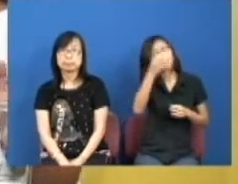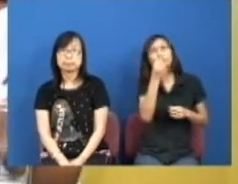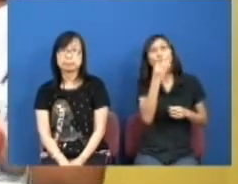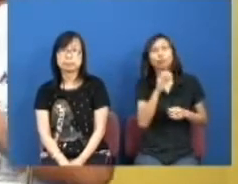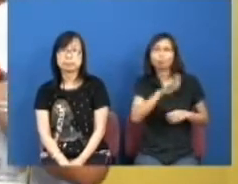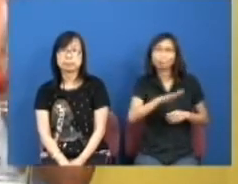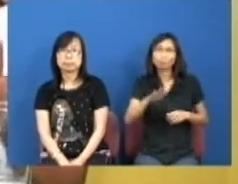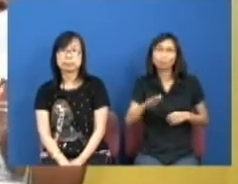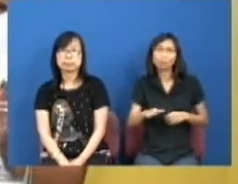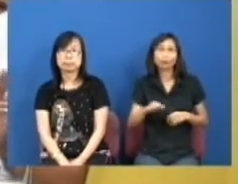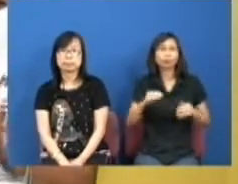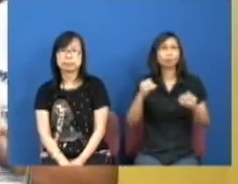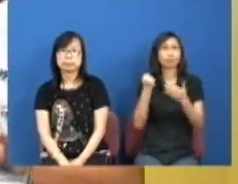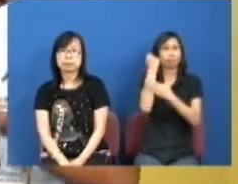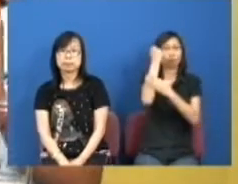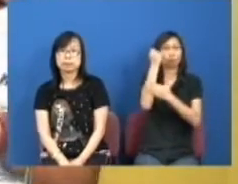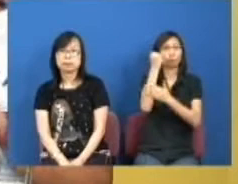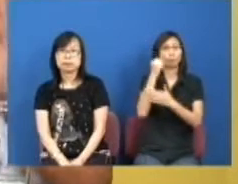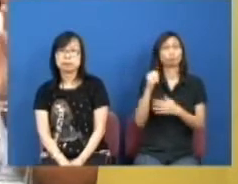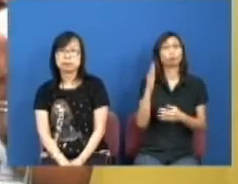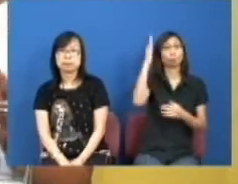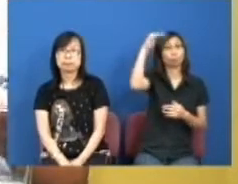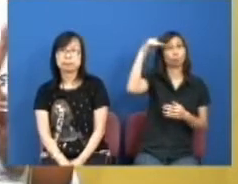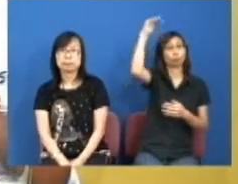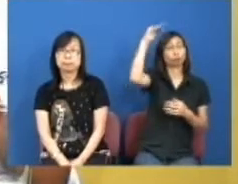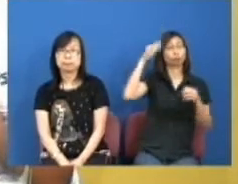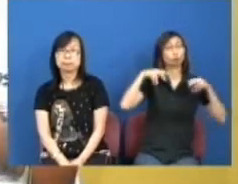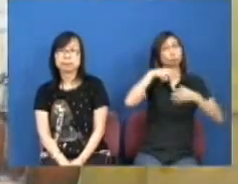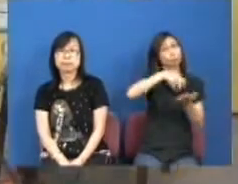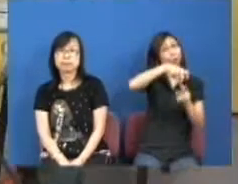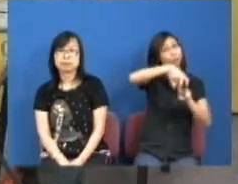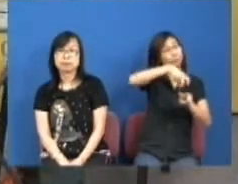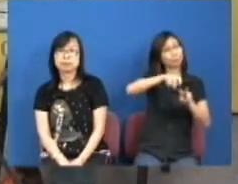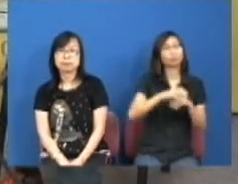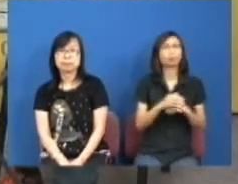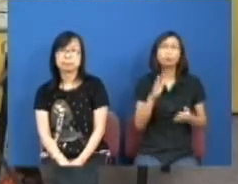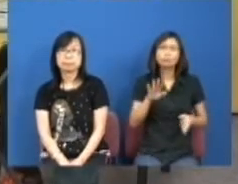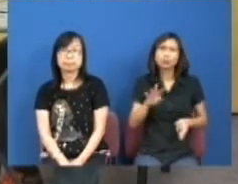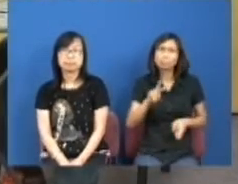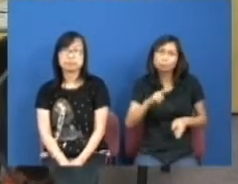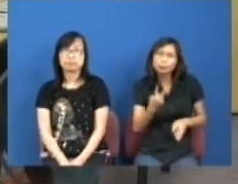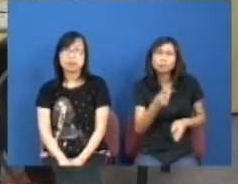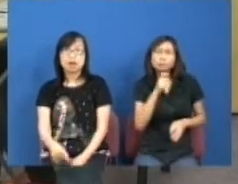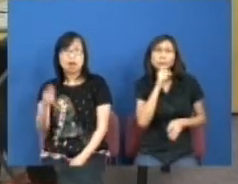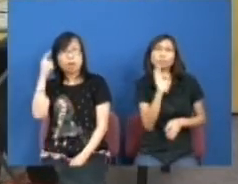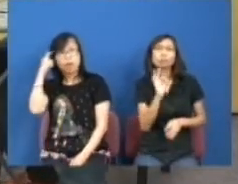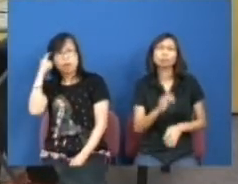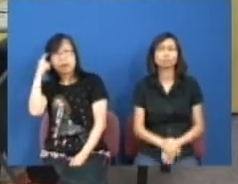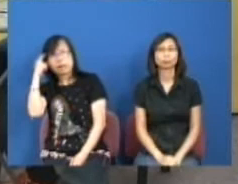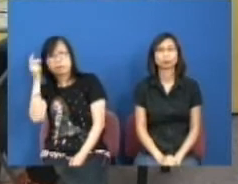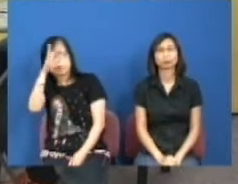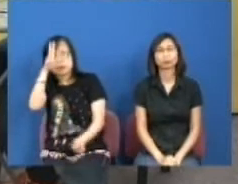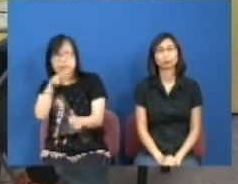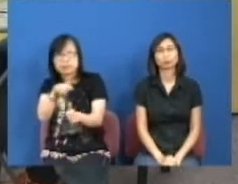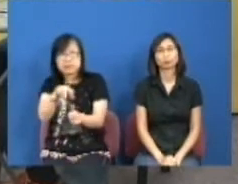鐵運動啊、八十後出現，開始有一啲即係調整或者一啲變化喺度咧？ 我想個政治生態或